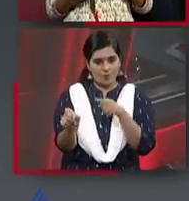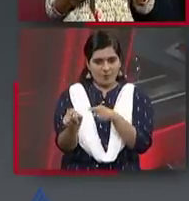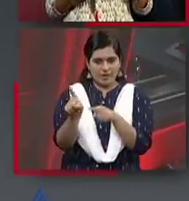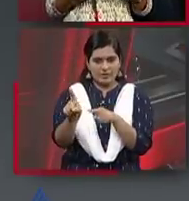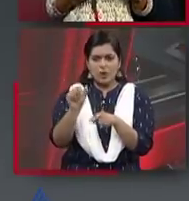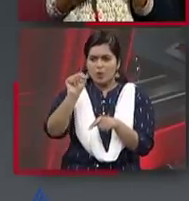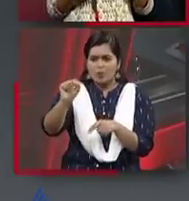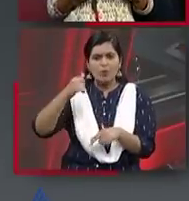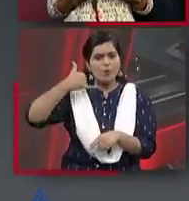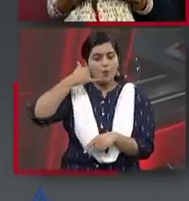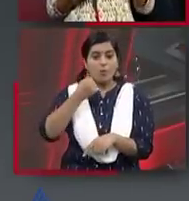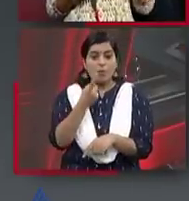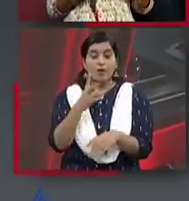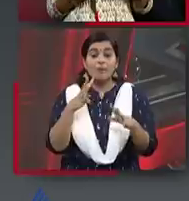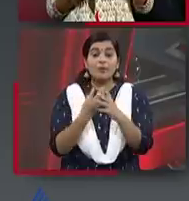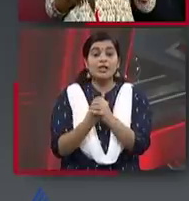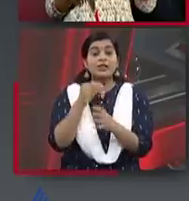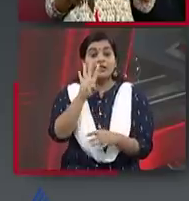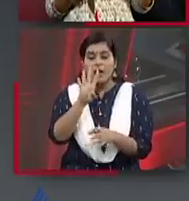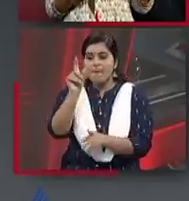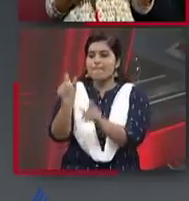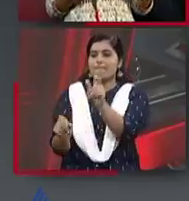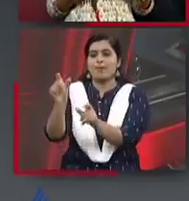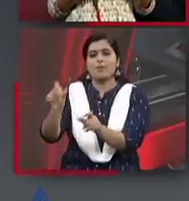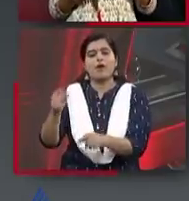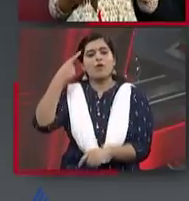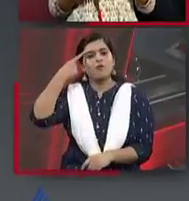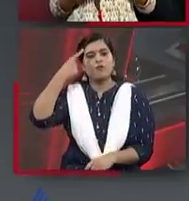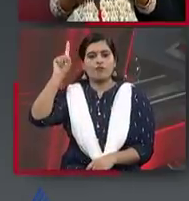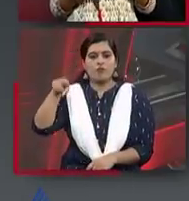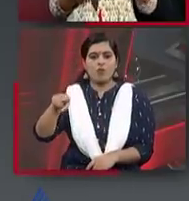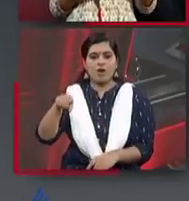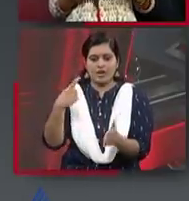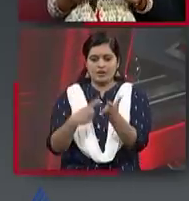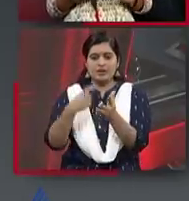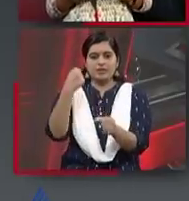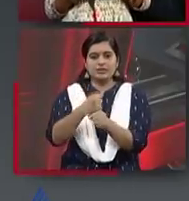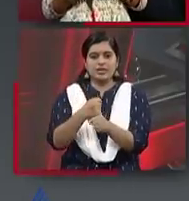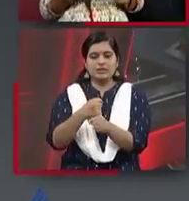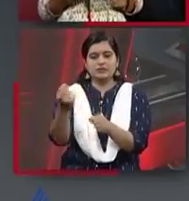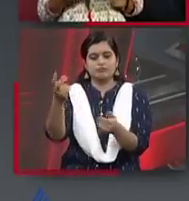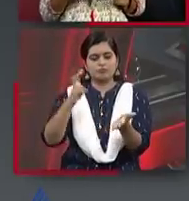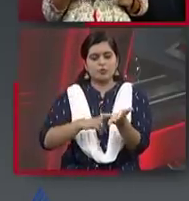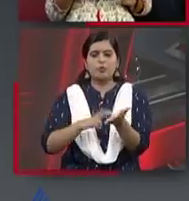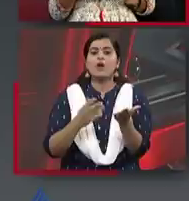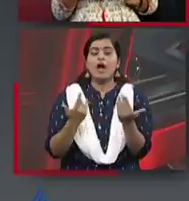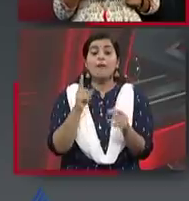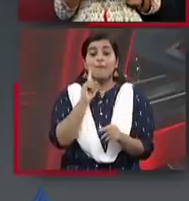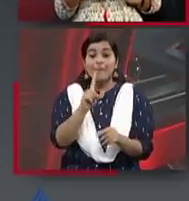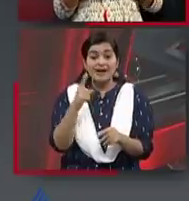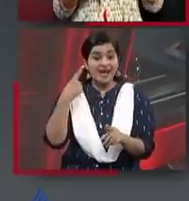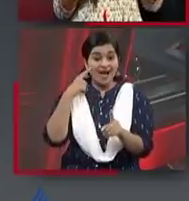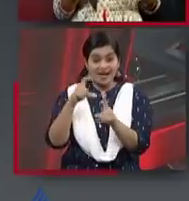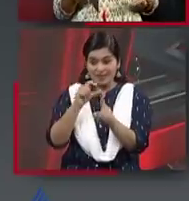4 പേർക്ക് രജിസ്റ്റർ ചെയ്യാനുള്ള സൗകര്യമുണ്ട്. ഈ 4 വ്യത്യസ്ത കാർഡുകൾ, അതായത് തിരിച്ചറിയൽ കാർഡുകൾ വ്യത്യസ്തമായിരിക്കണം എന്നുള്ളത് മാത്രമാണ് ഇപ്പോൾ നിർദ്ദേശിച്ചിരിക്കുന്നത്